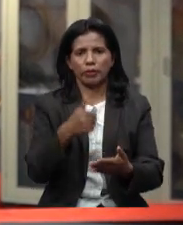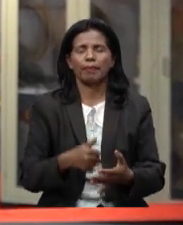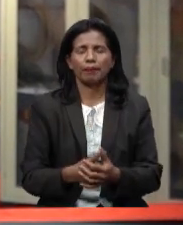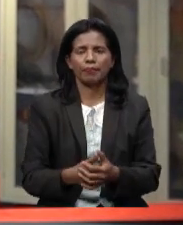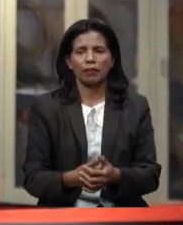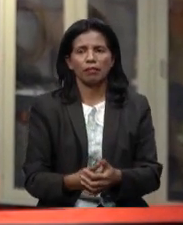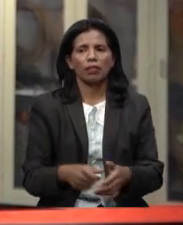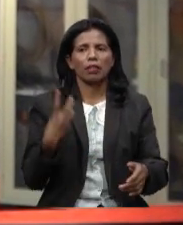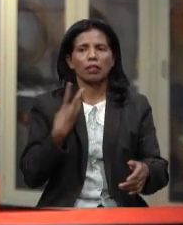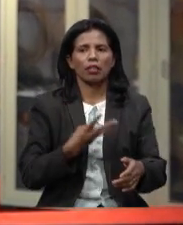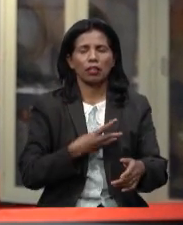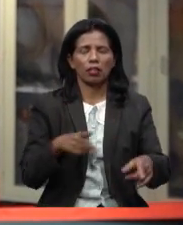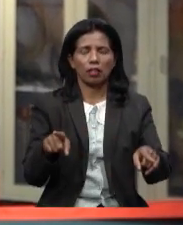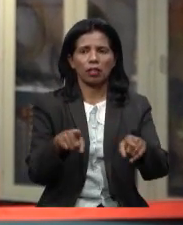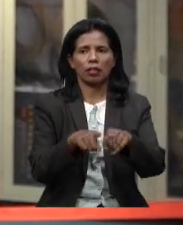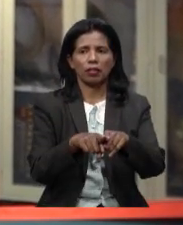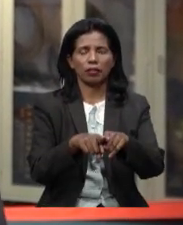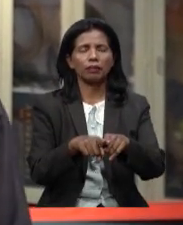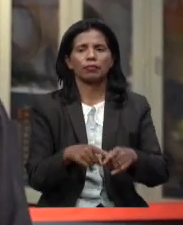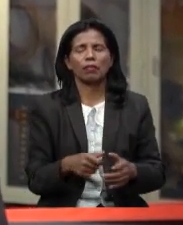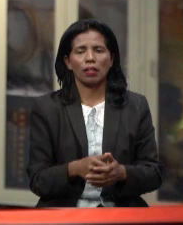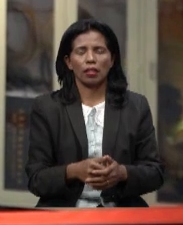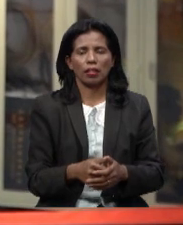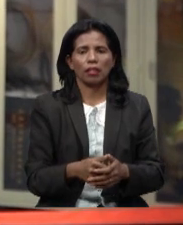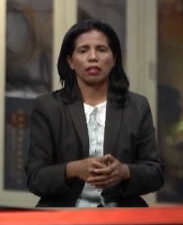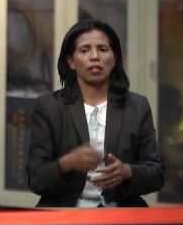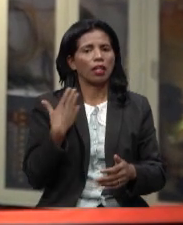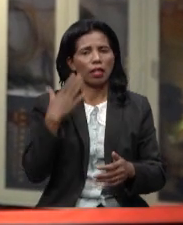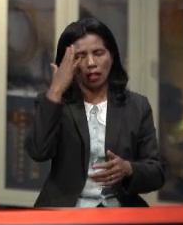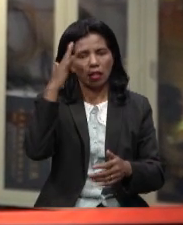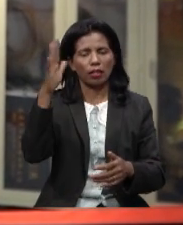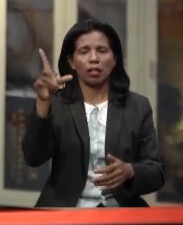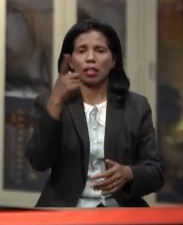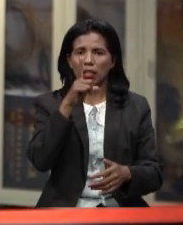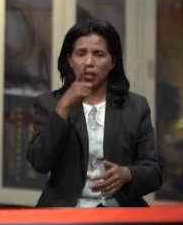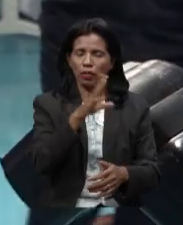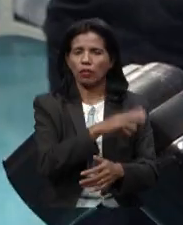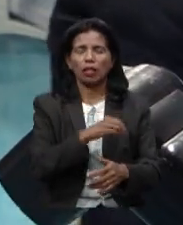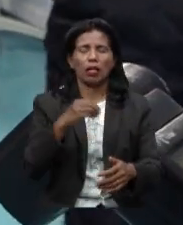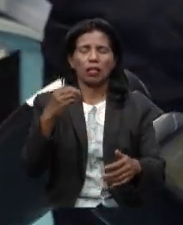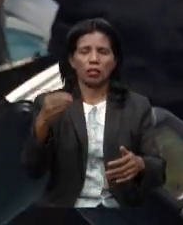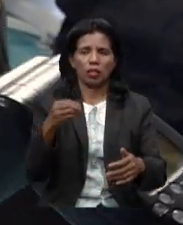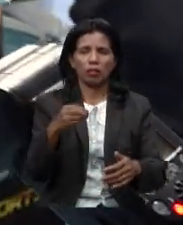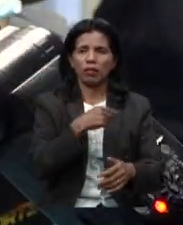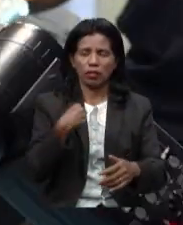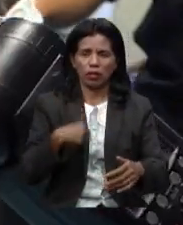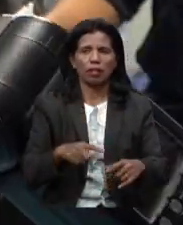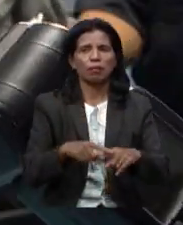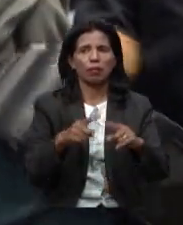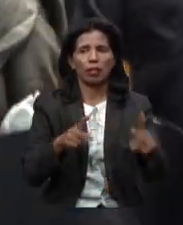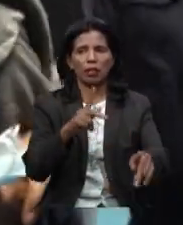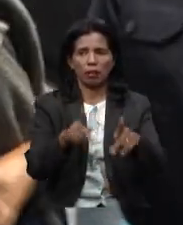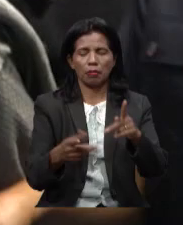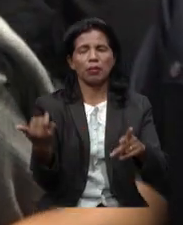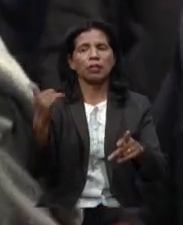ita an san mi ususi lingua ne be no ko sira la bele mes itania al sira ne me ha tene lingua